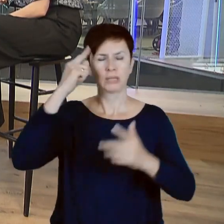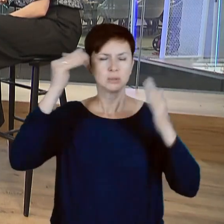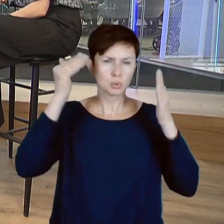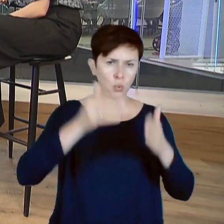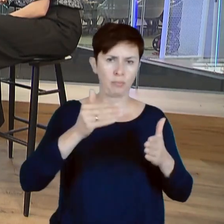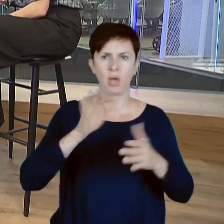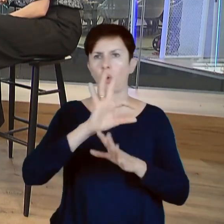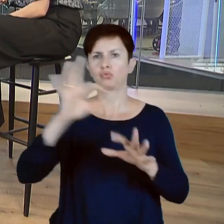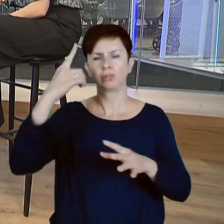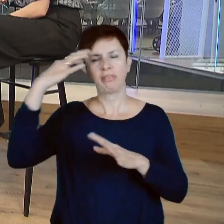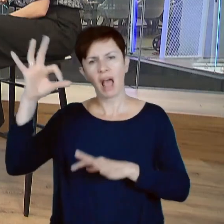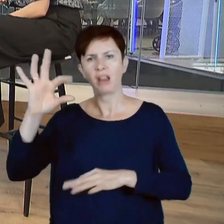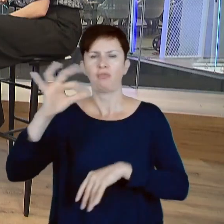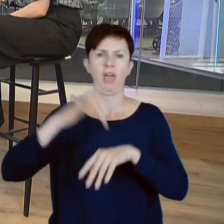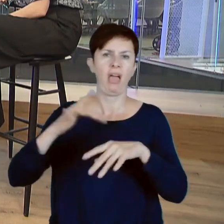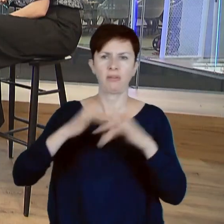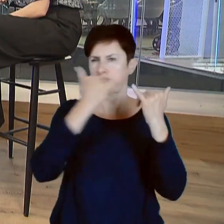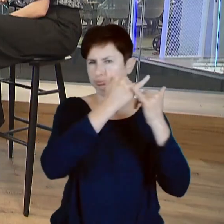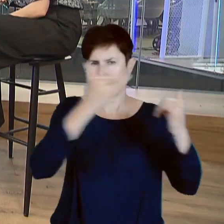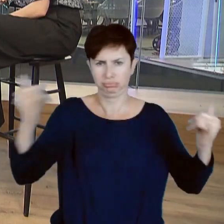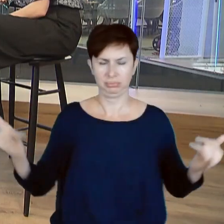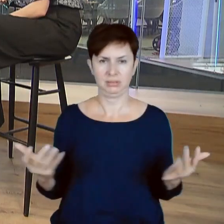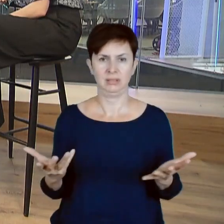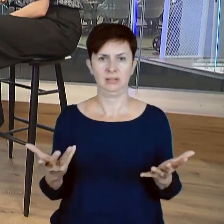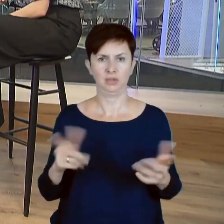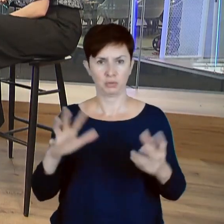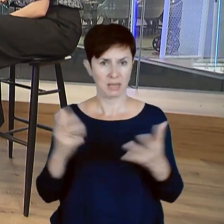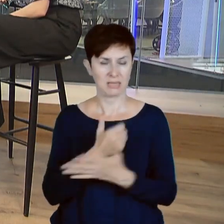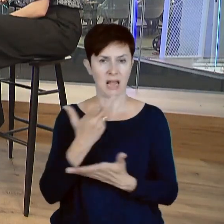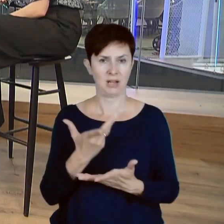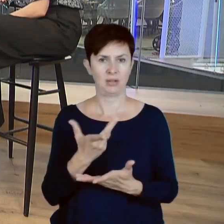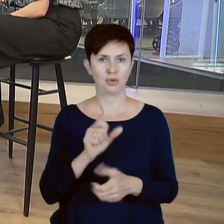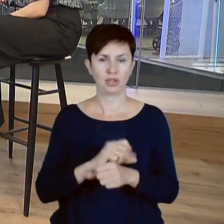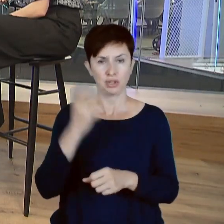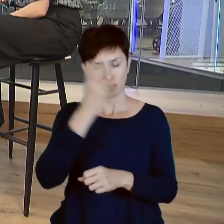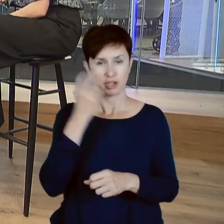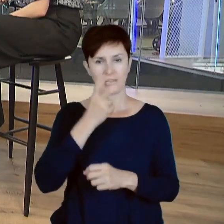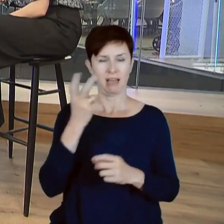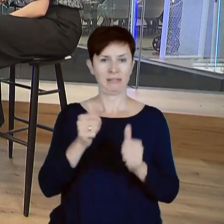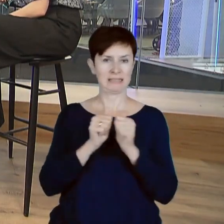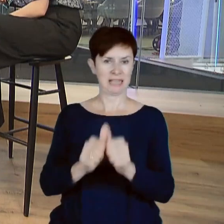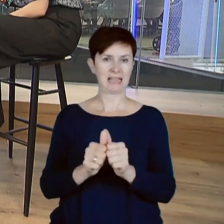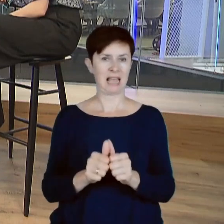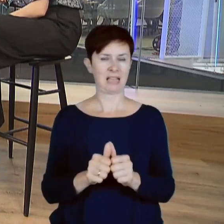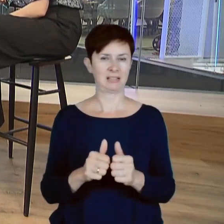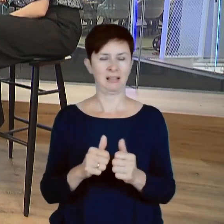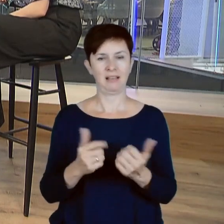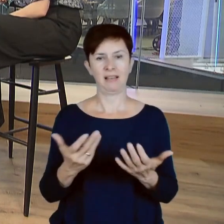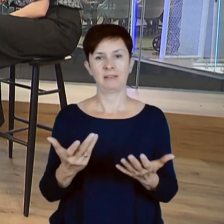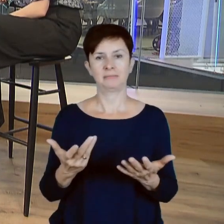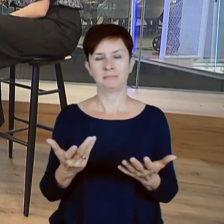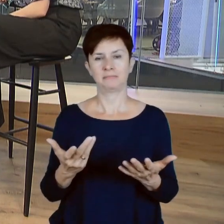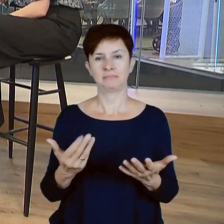talentami efektywności. No ja w tym momencie myślę, że to jest przede wszystkim fascynujące wyzwanie i jakiś taki nowy rozdział. Ja prowadziłem już